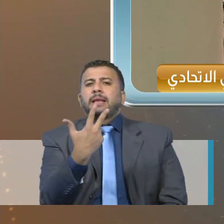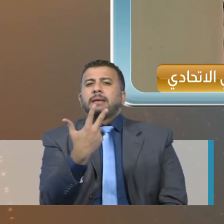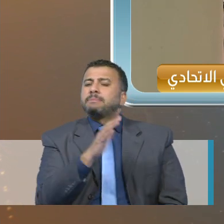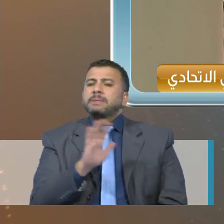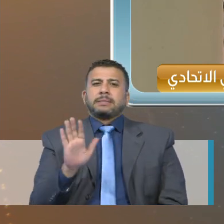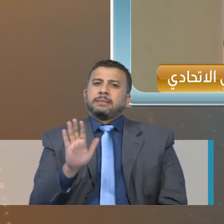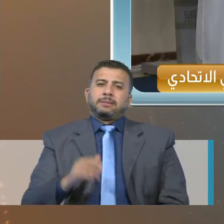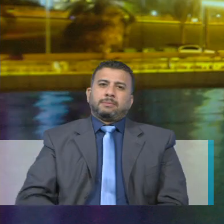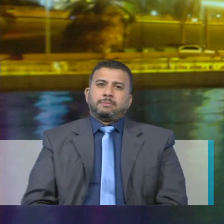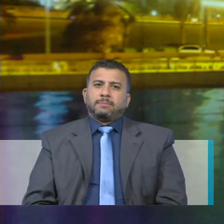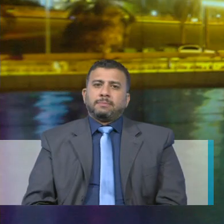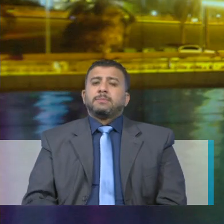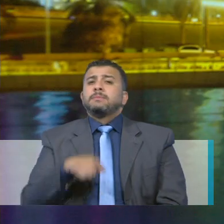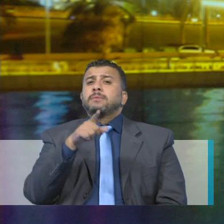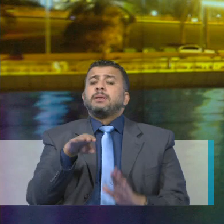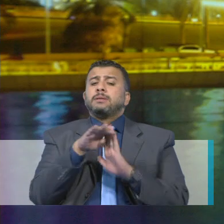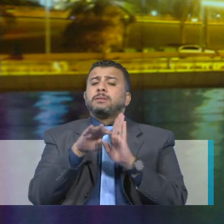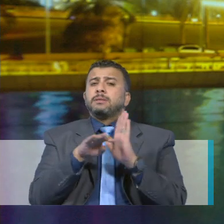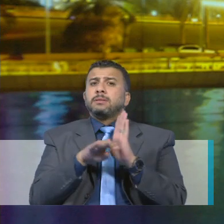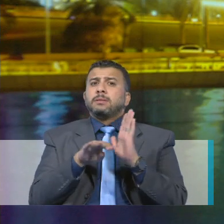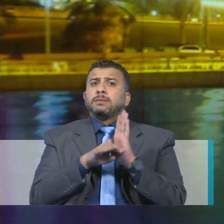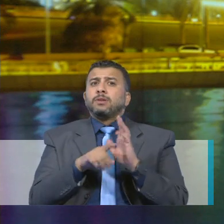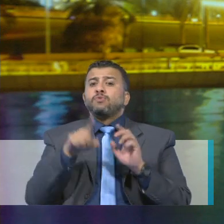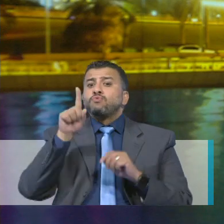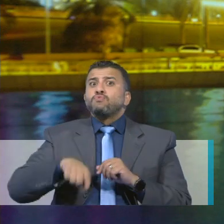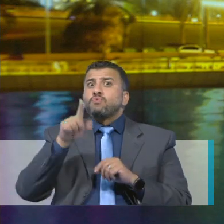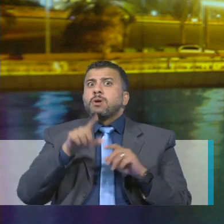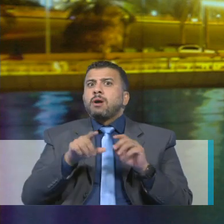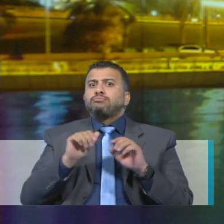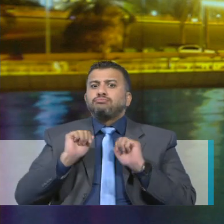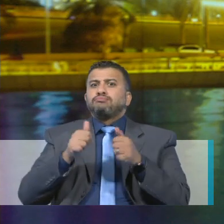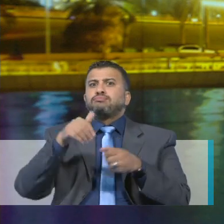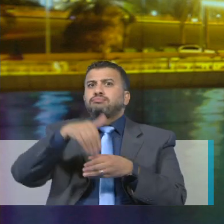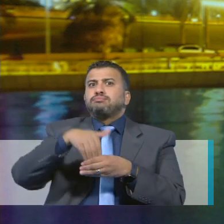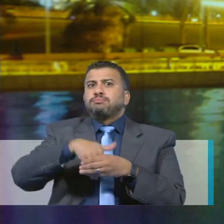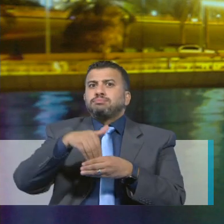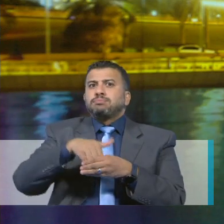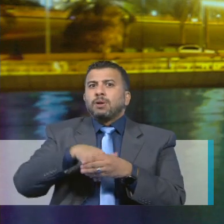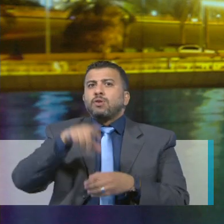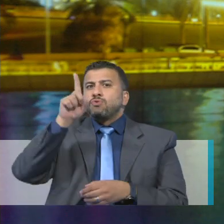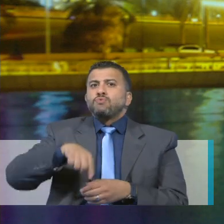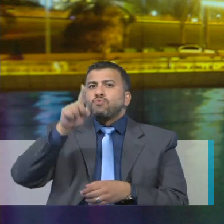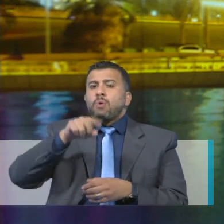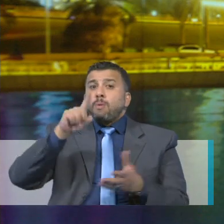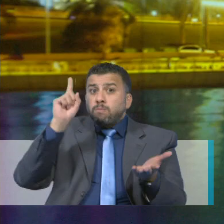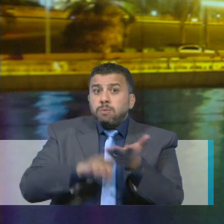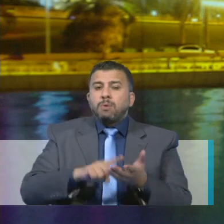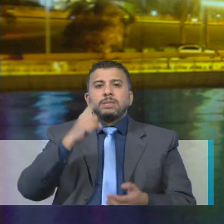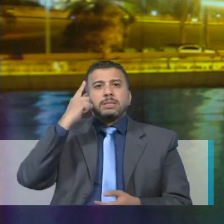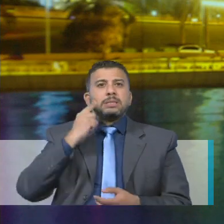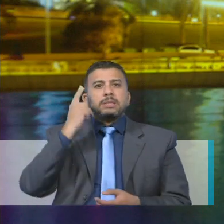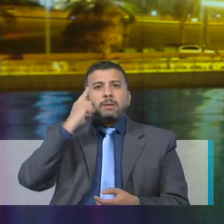جميل جدا. ما هي استعداداتكم لليوم المنتظر بالنسبة لكافة المرشحين وهو يوم الانتخاب الرئيسي السبت